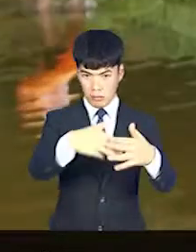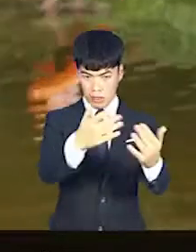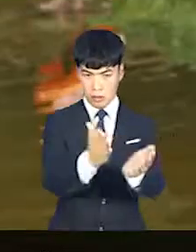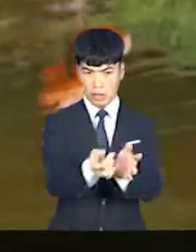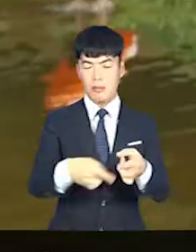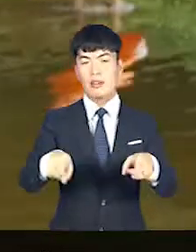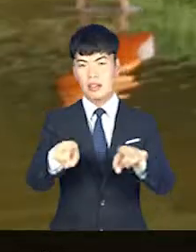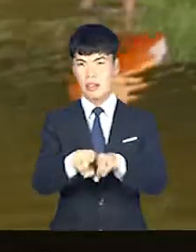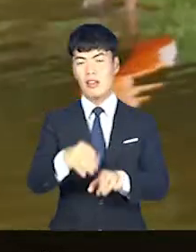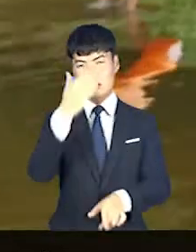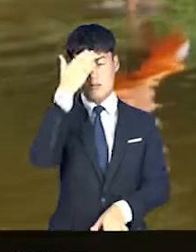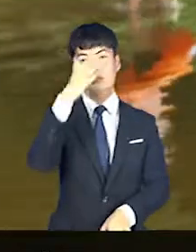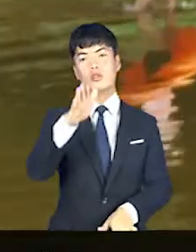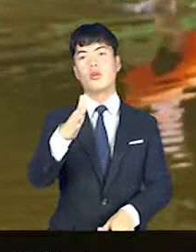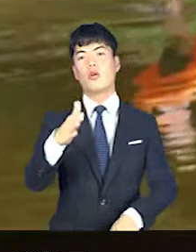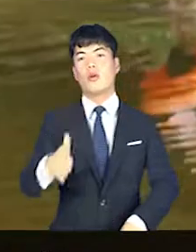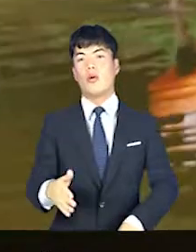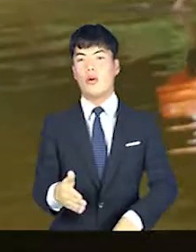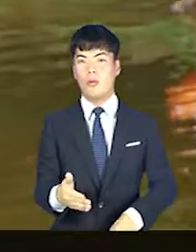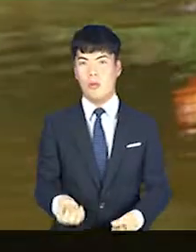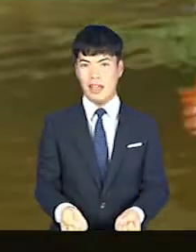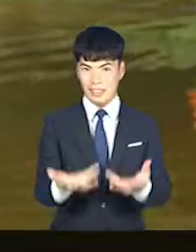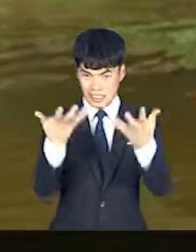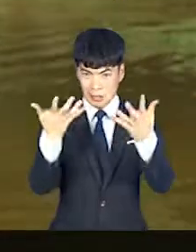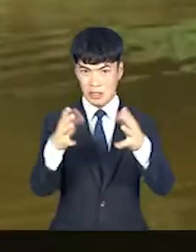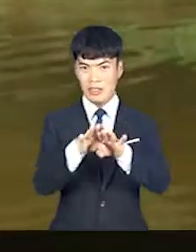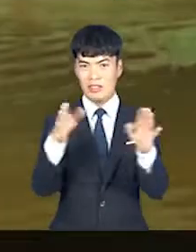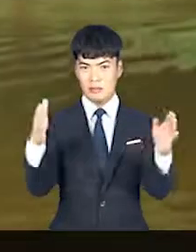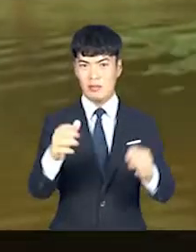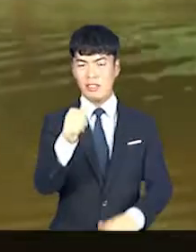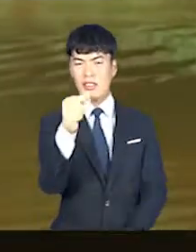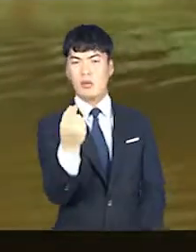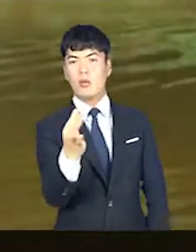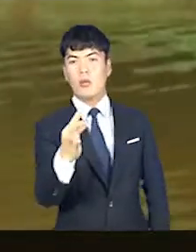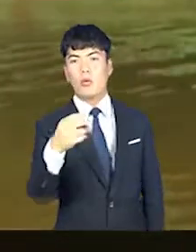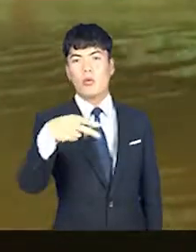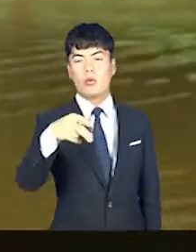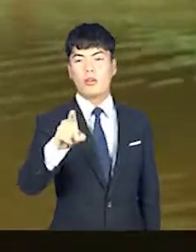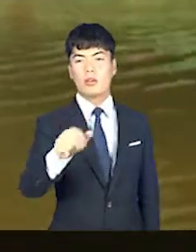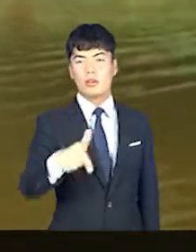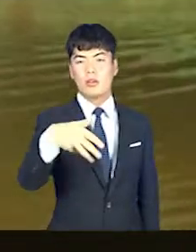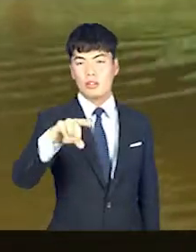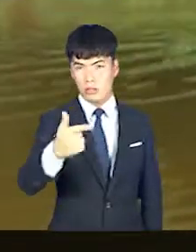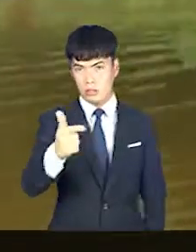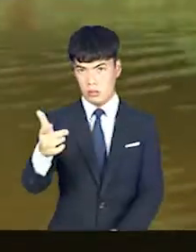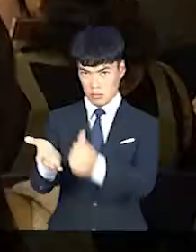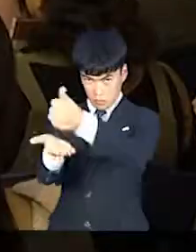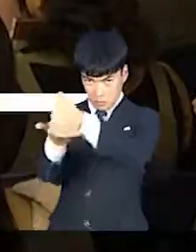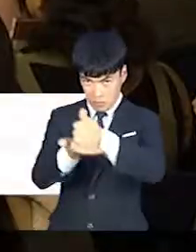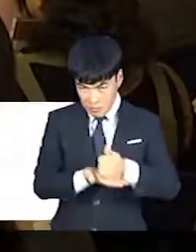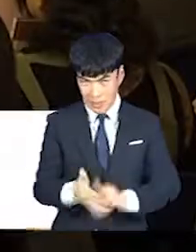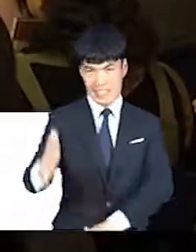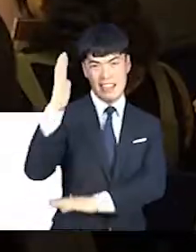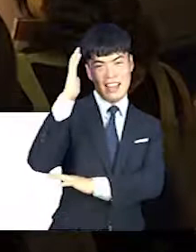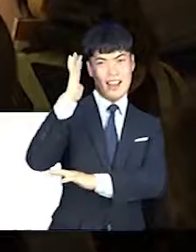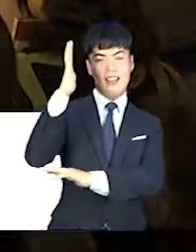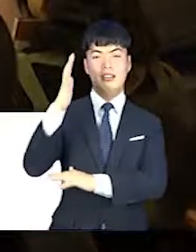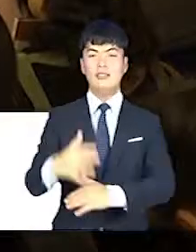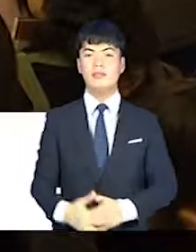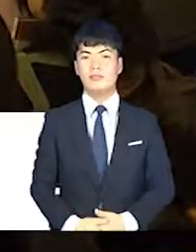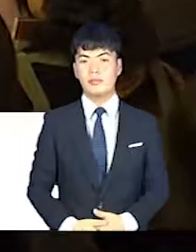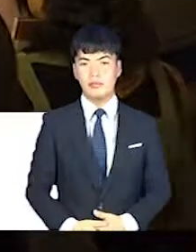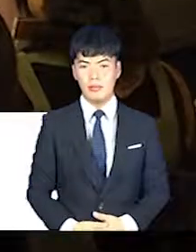땀과 함께 무료 체험 페스티벌 을 열고 당선인 황삭 차례 최대 토크 쇼 를 개최했습니다 이번